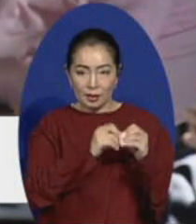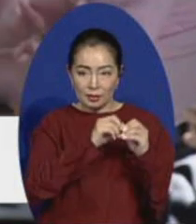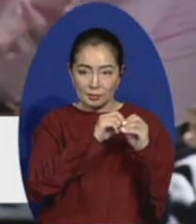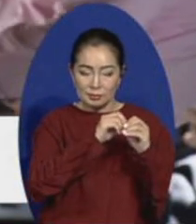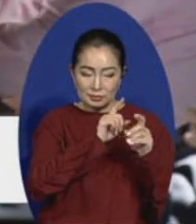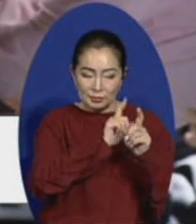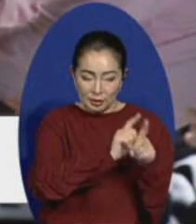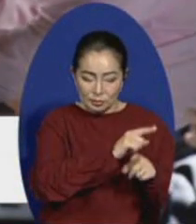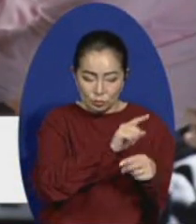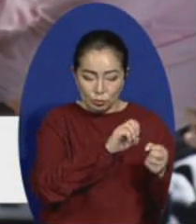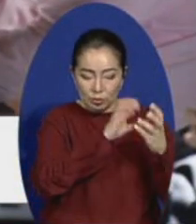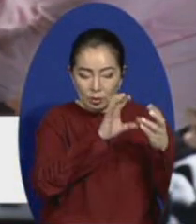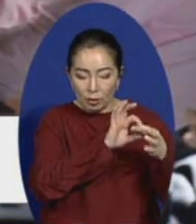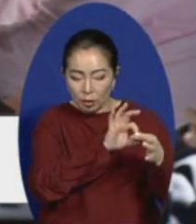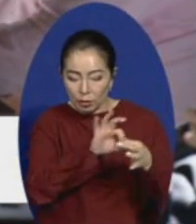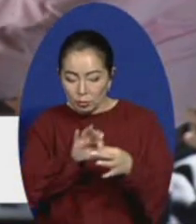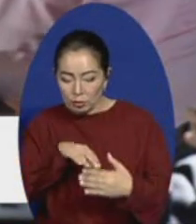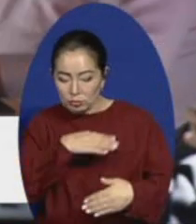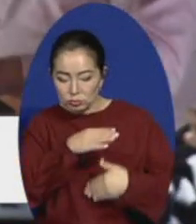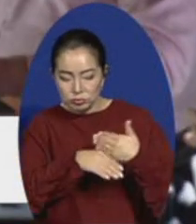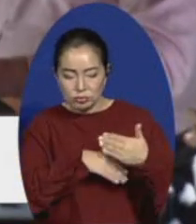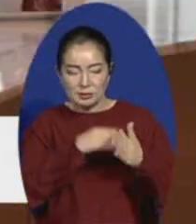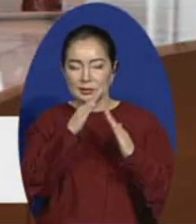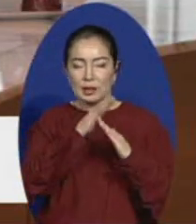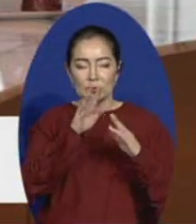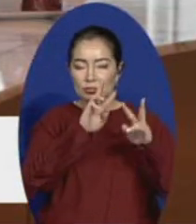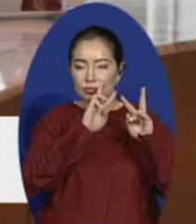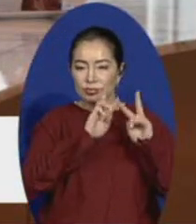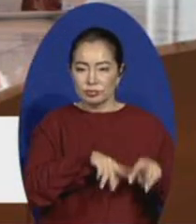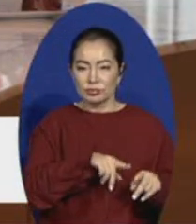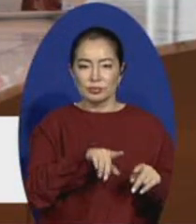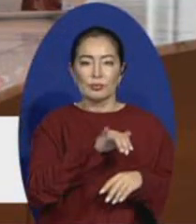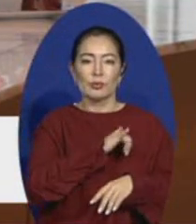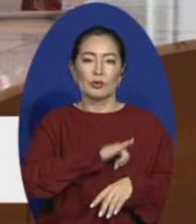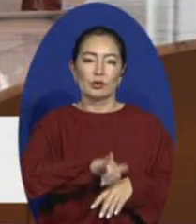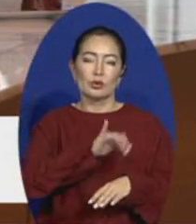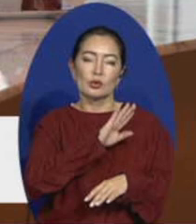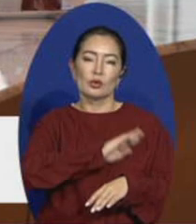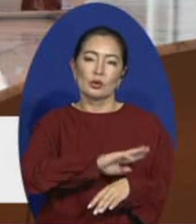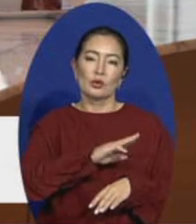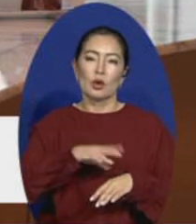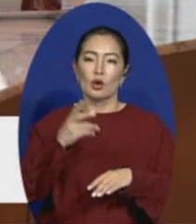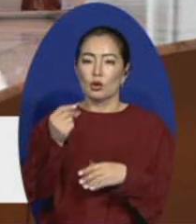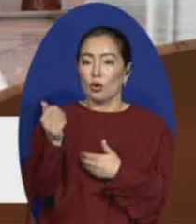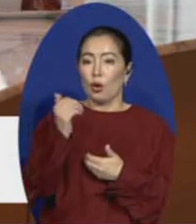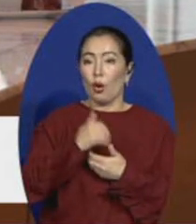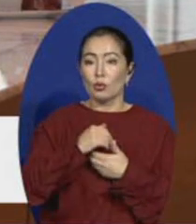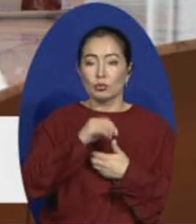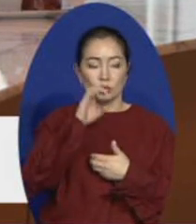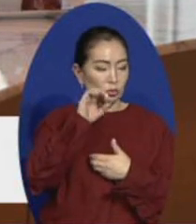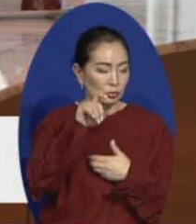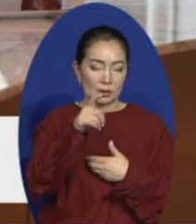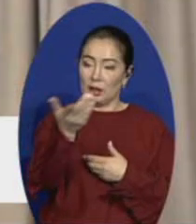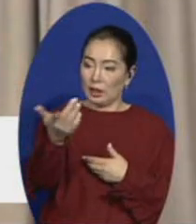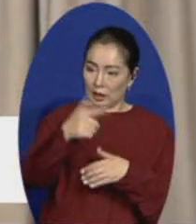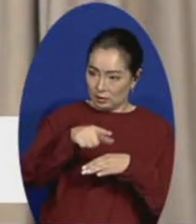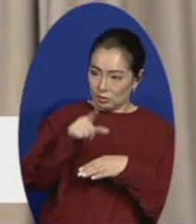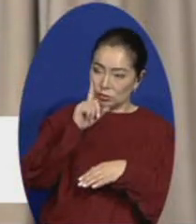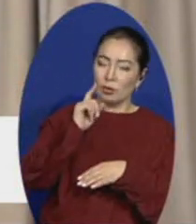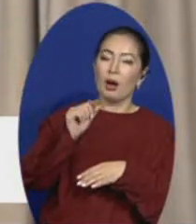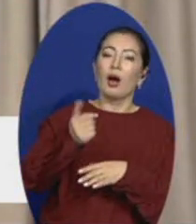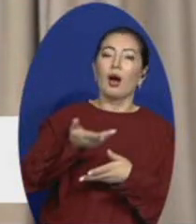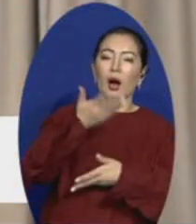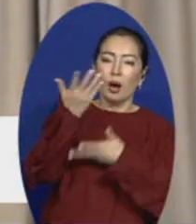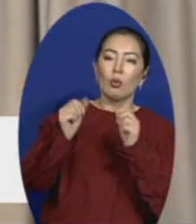хүртэх гинжин хэлхээг тасралтгүй үргэлжлүүлэхийн тулд хөрөнгө оруулагчдын сонирхсан талбад хайгуул хийлгэх боломжийг олгох зөвхөн